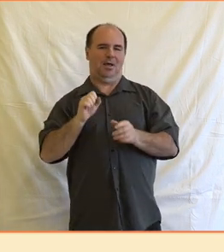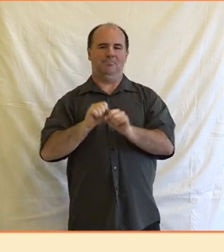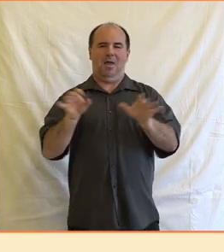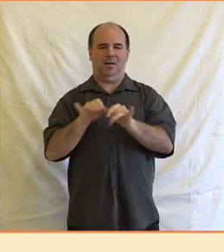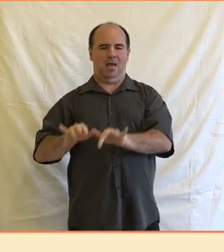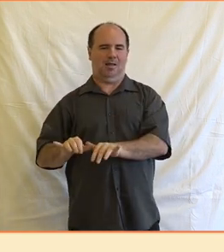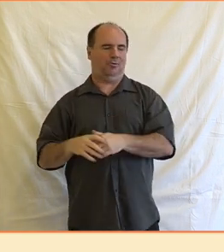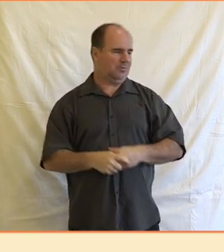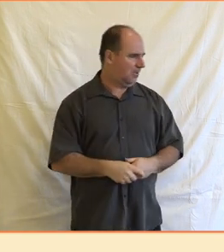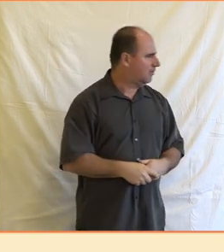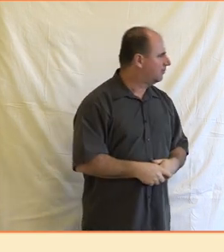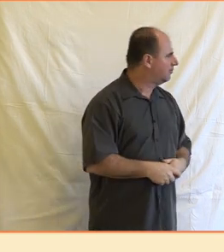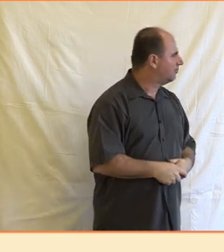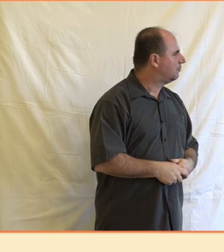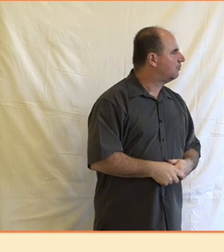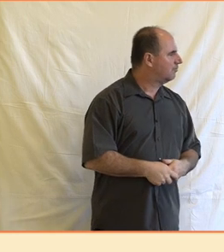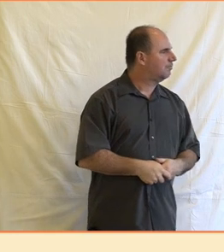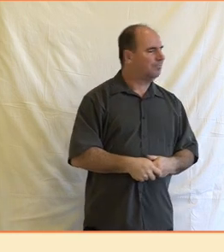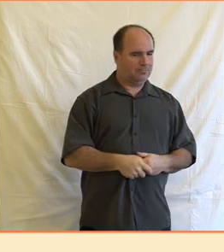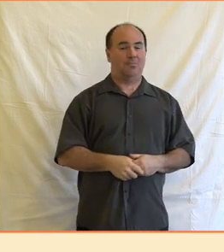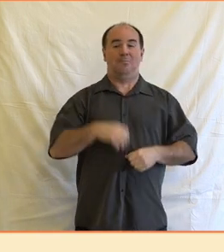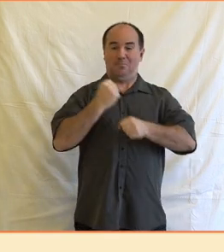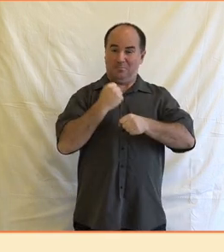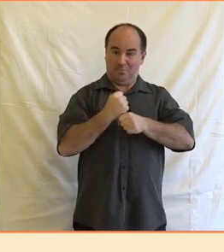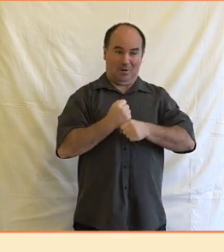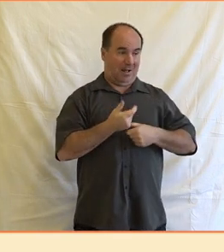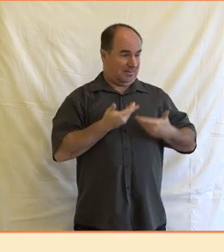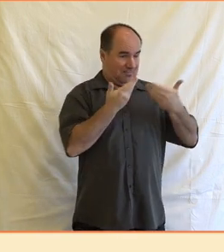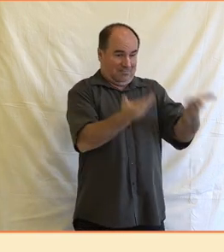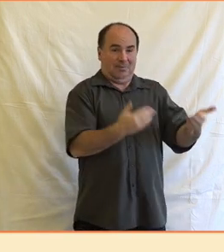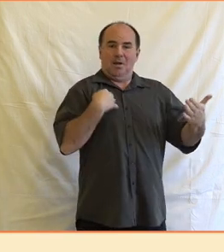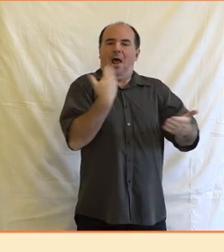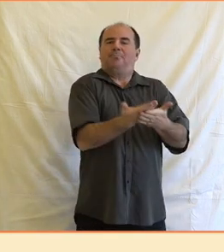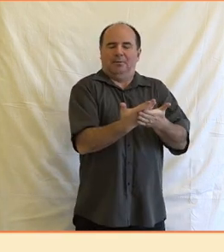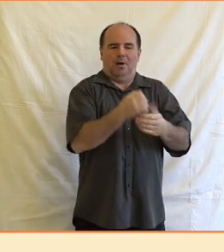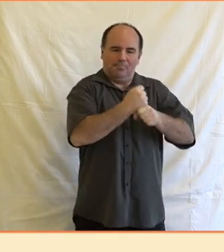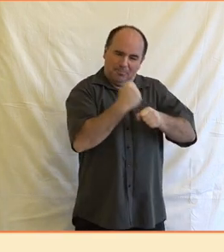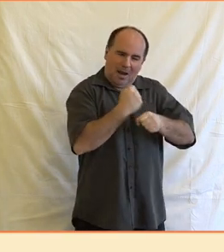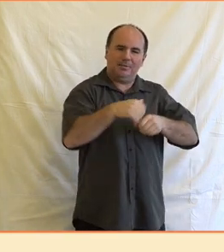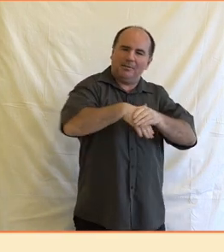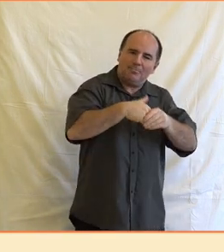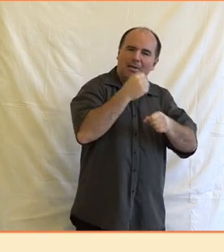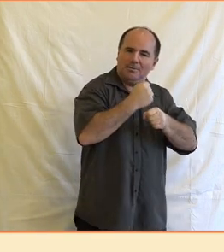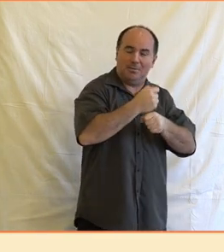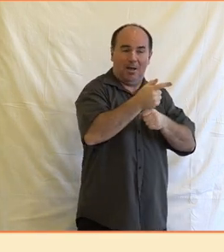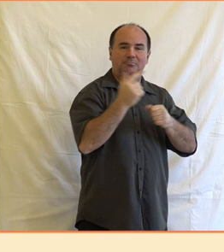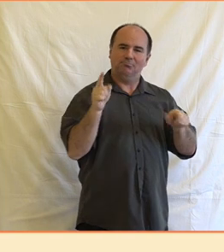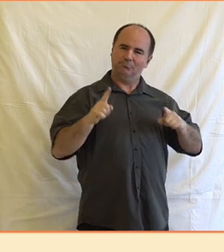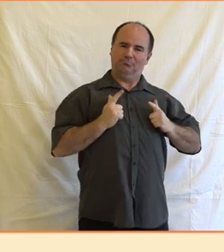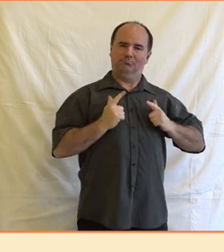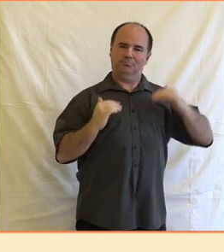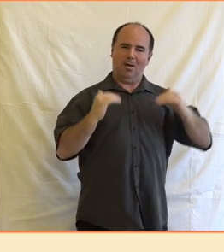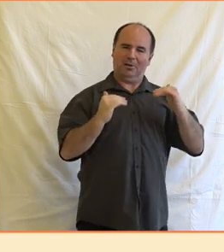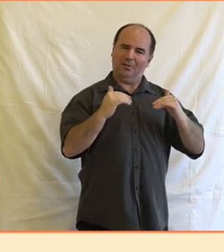stabilitě, co do počtu pracovních pozic a příležitosti k zaměstnání, tak tu stabilitu v tom